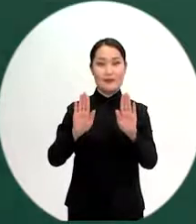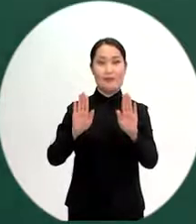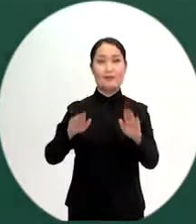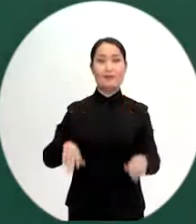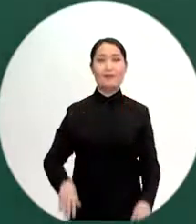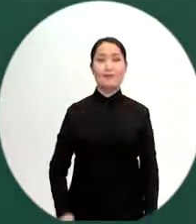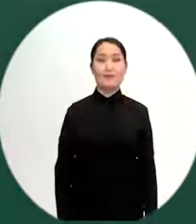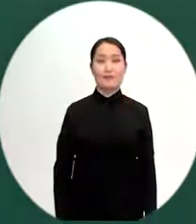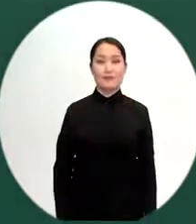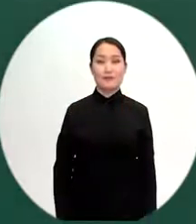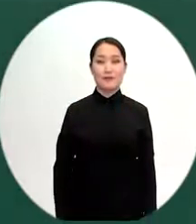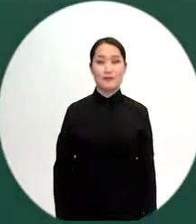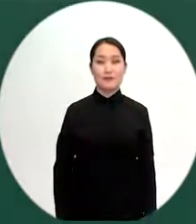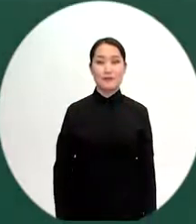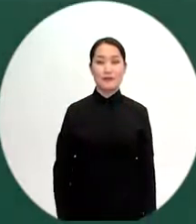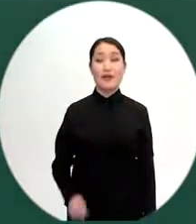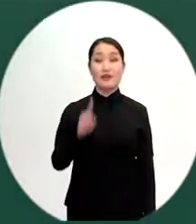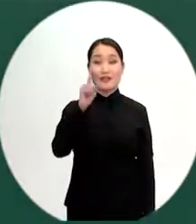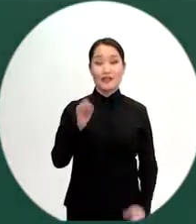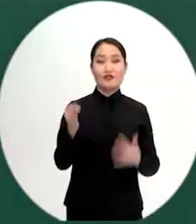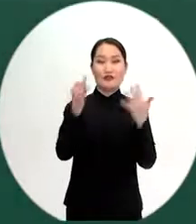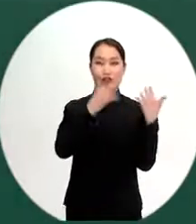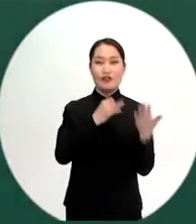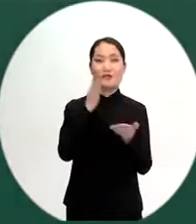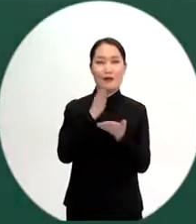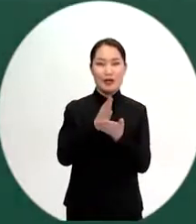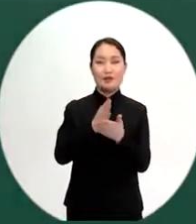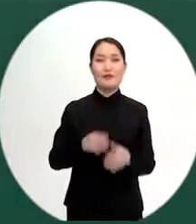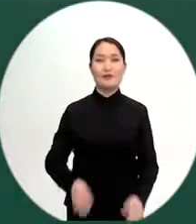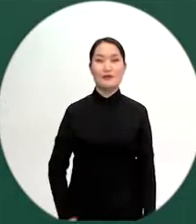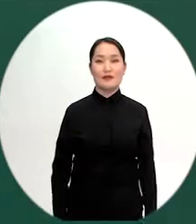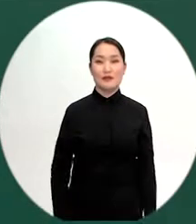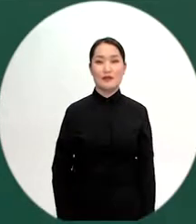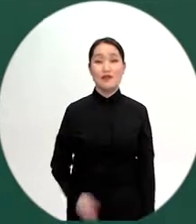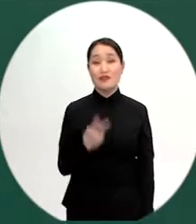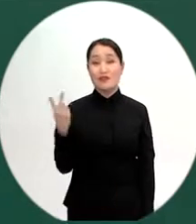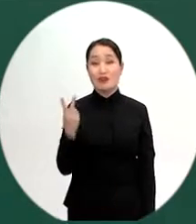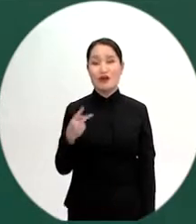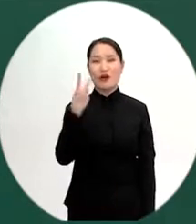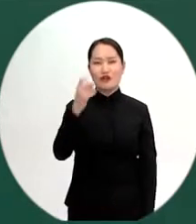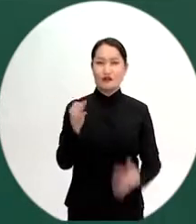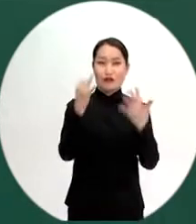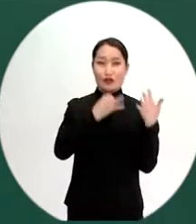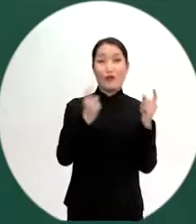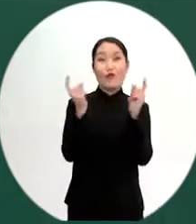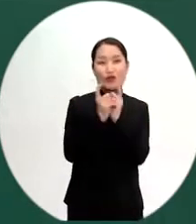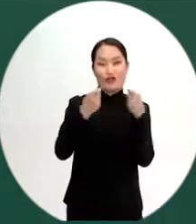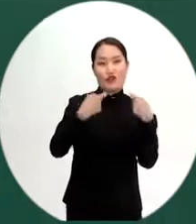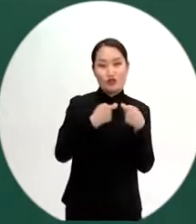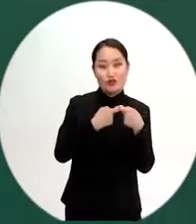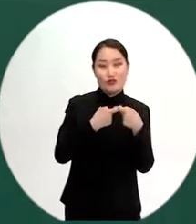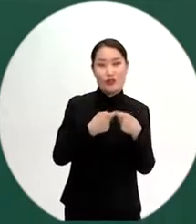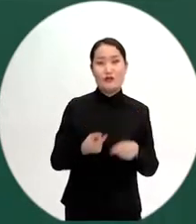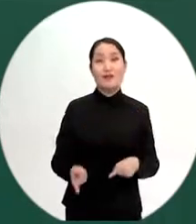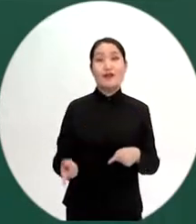ням. Энэ бол 1-7 хоног. Тэд 2-7 хоногийн дараа уулзхаар тохирсон учраас